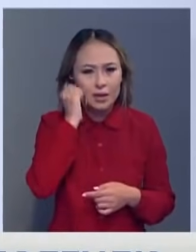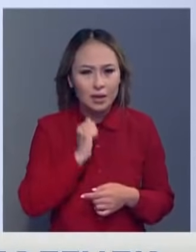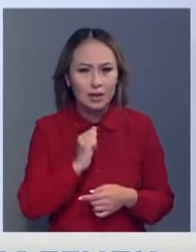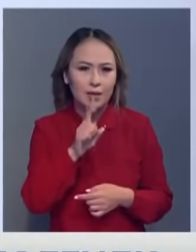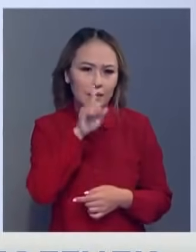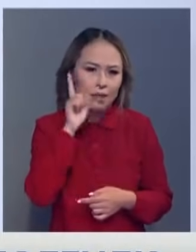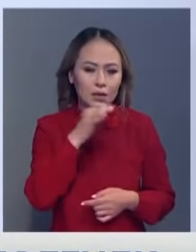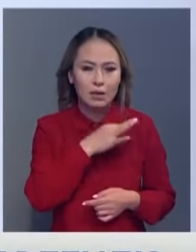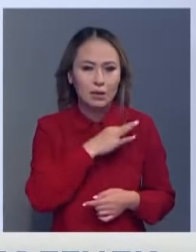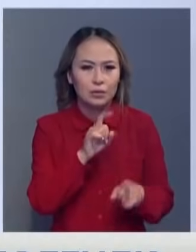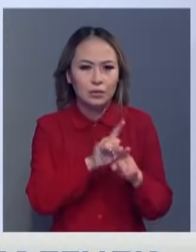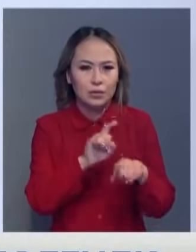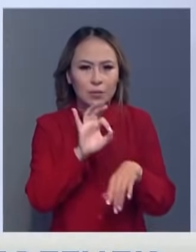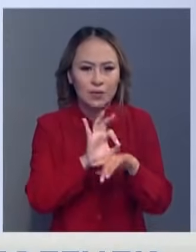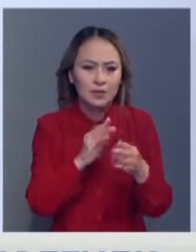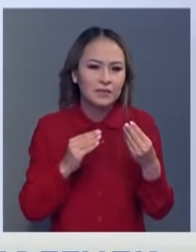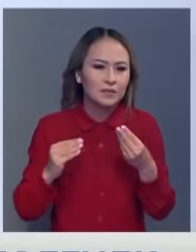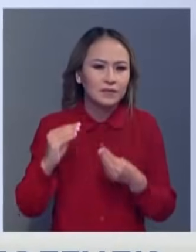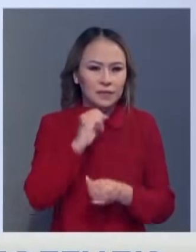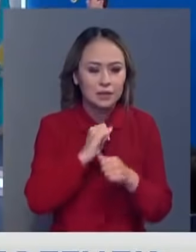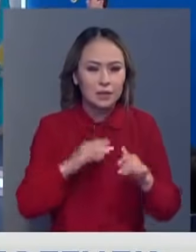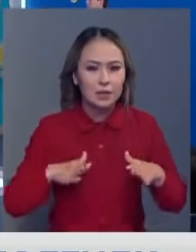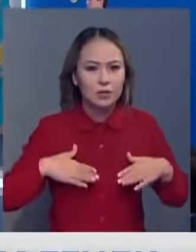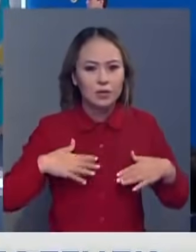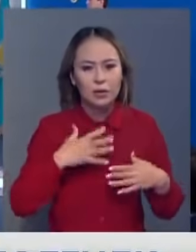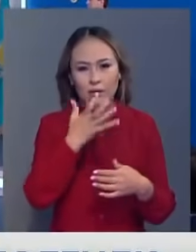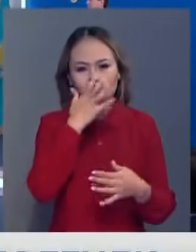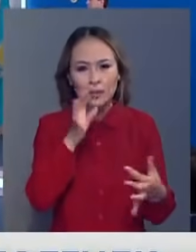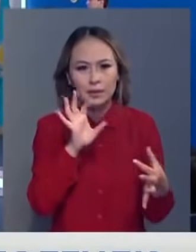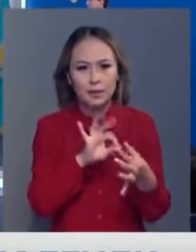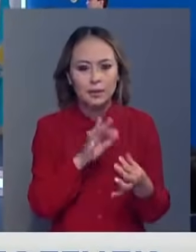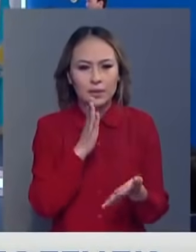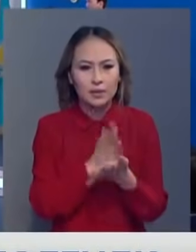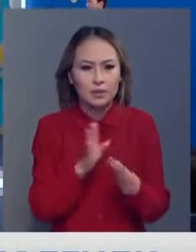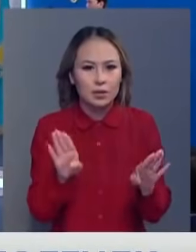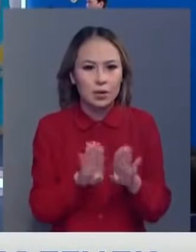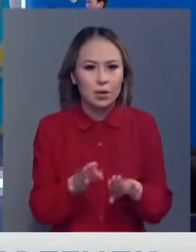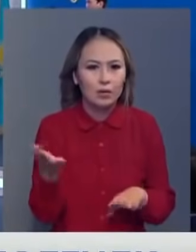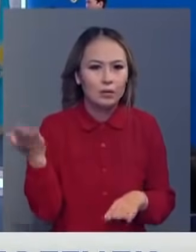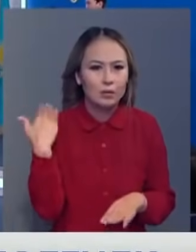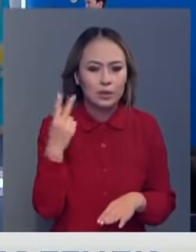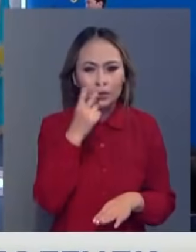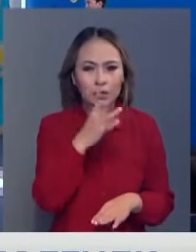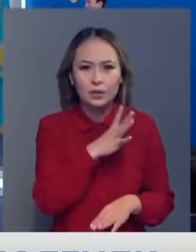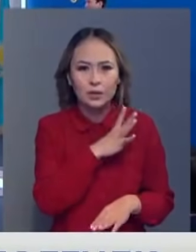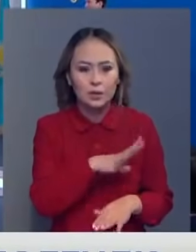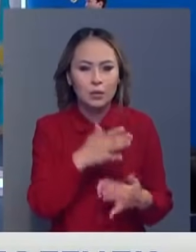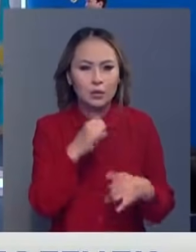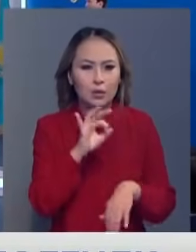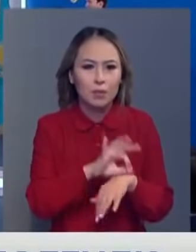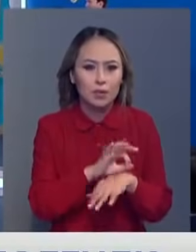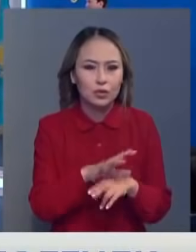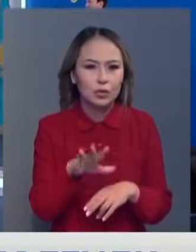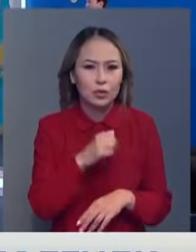Бүгін ғана ауыр халде жатқан әріптесімізді өкпені жасанды желдету аппаратына қостық. Мұндай сұмдықты бұрын соңды көргенім жоқ. Бұл індет